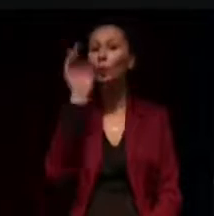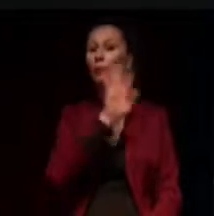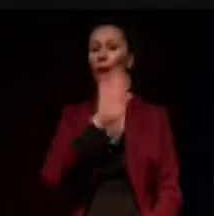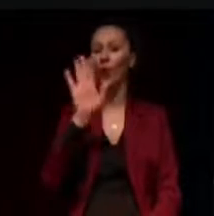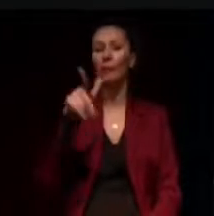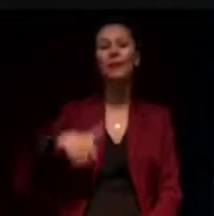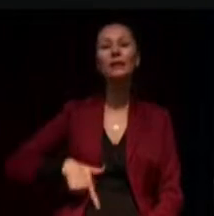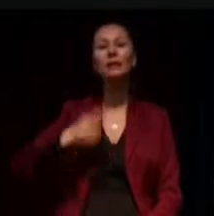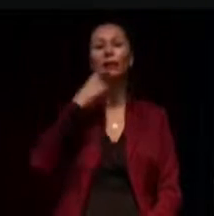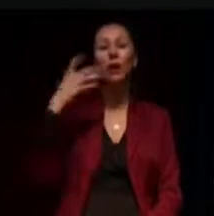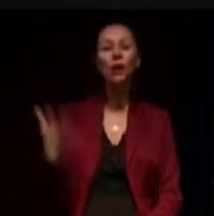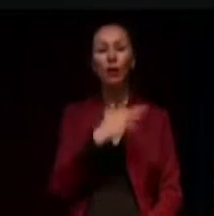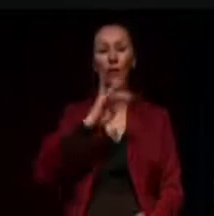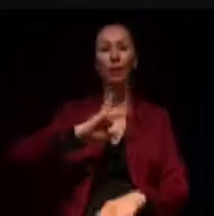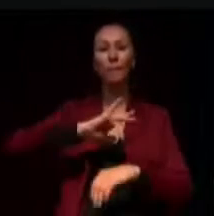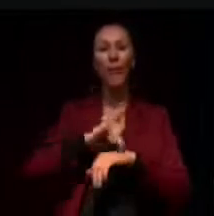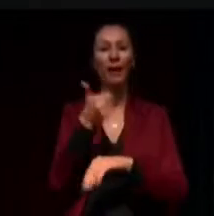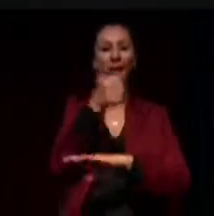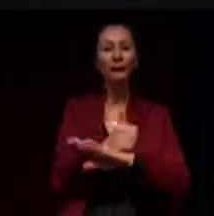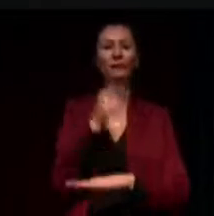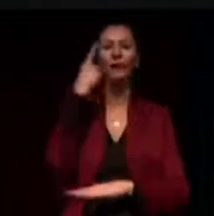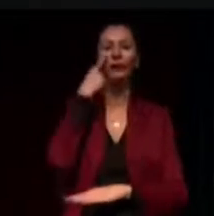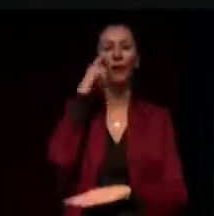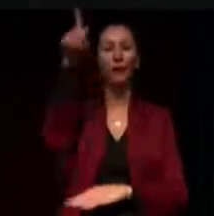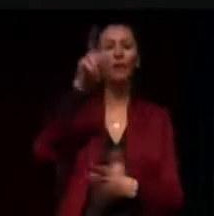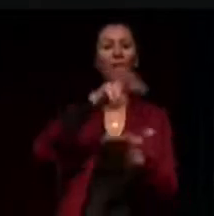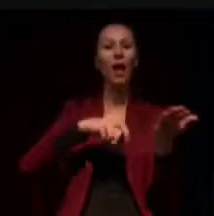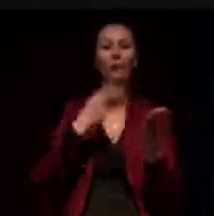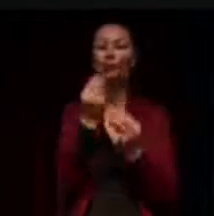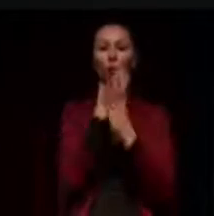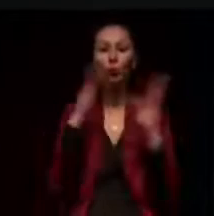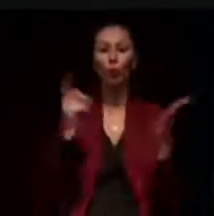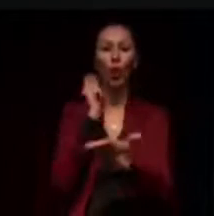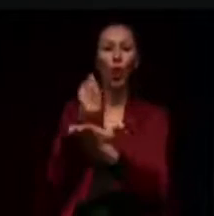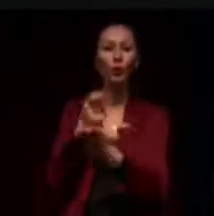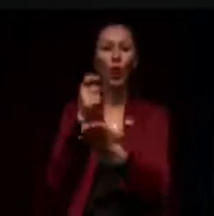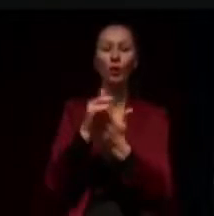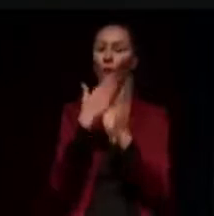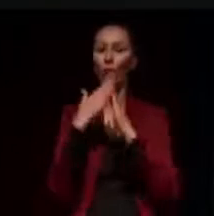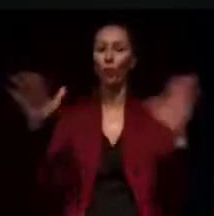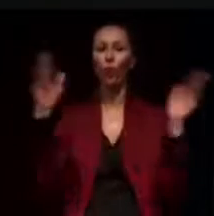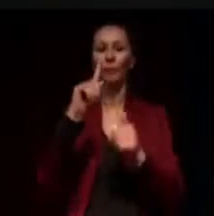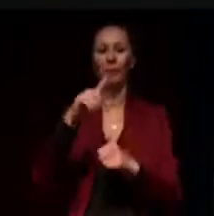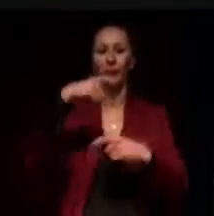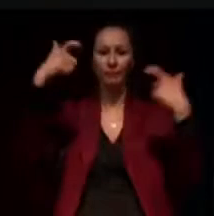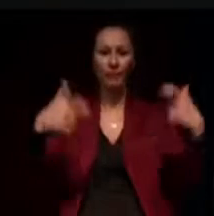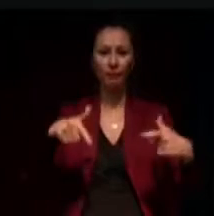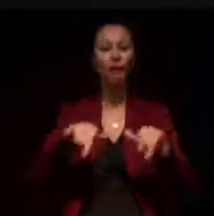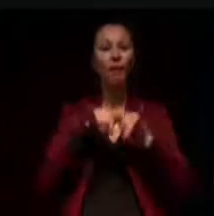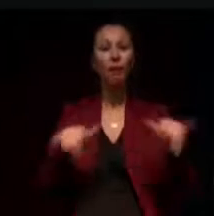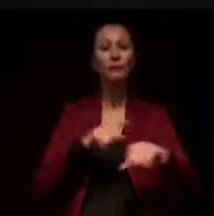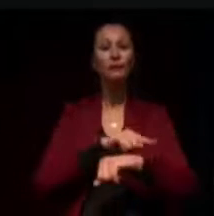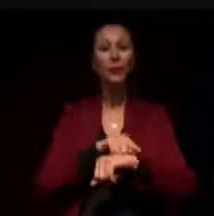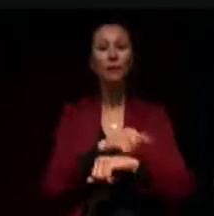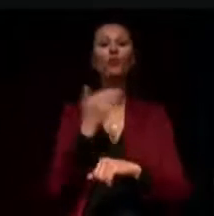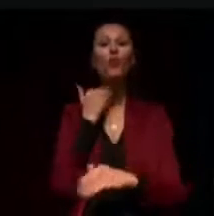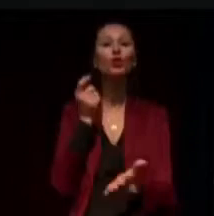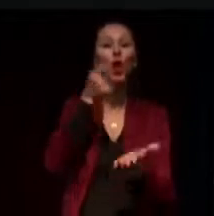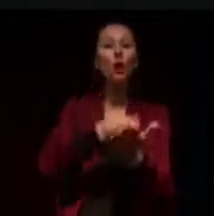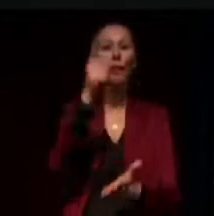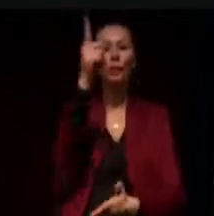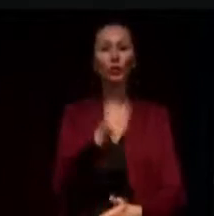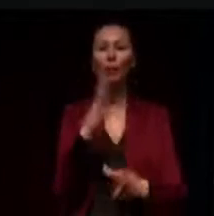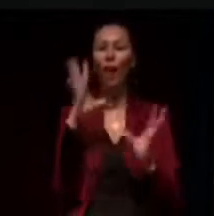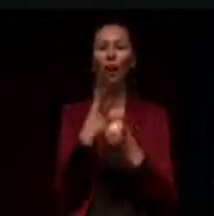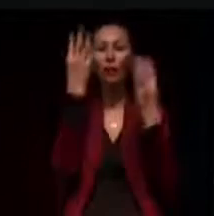Unutmayalım ki İzmir yıllardır merkezi idareye en çok vergi ödeyen büyük kentlerden biri olup aynı zamanda borç ödeme